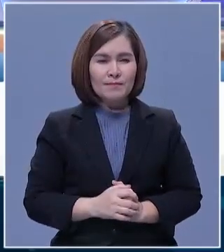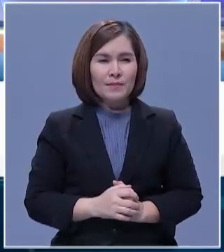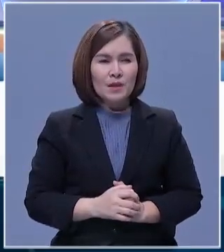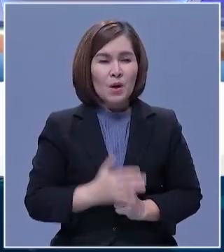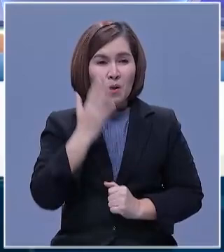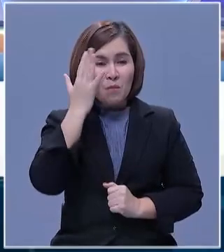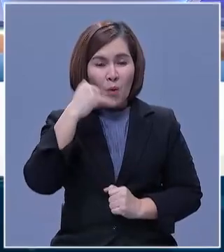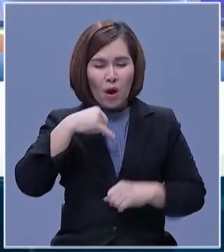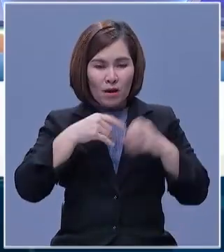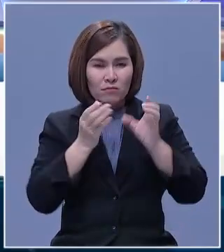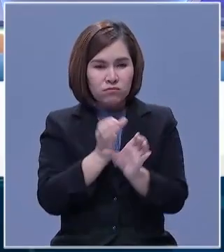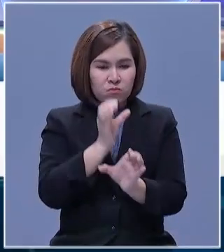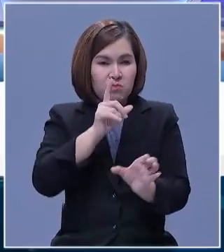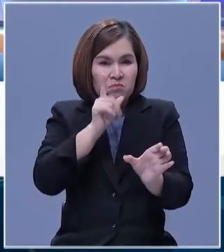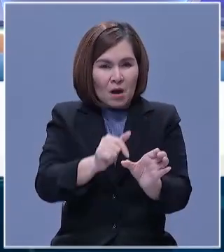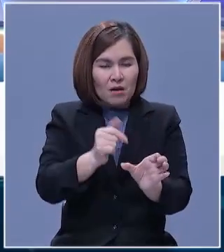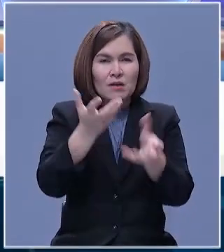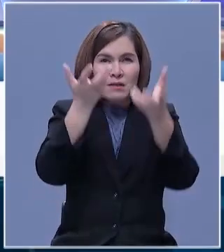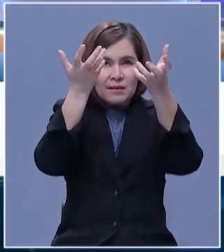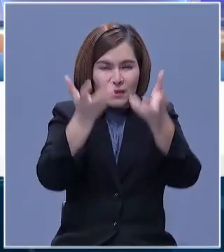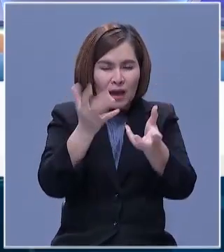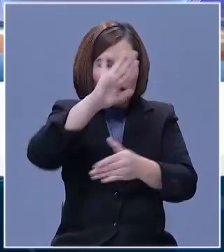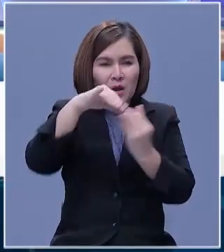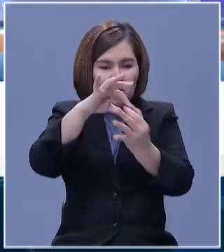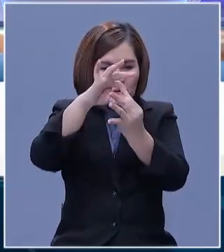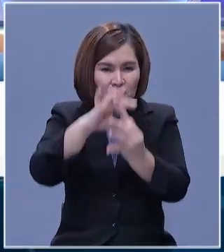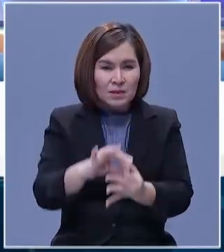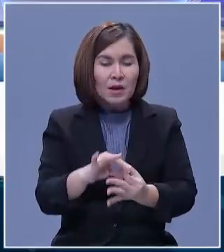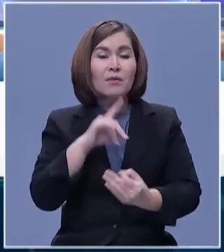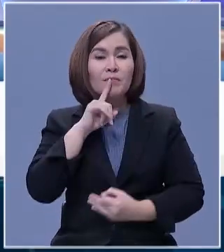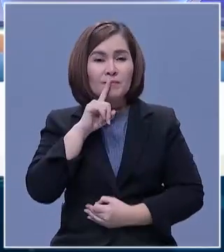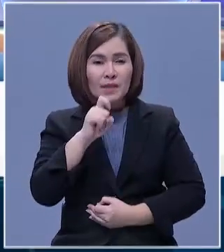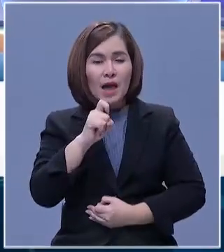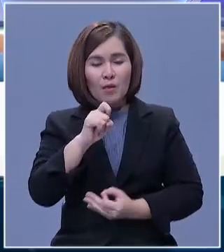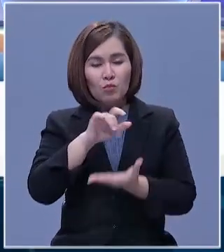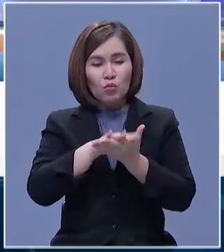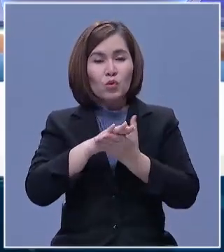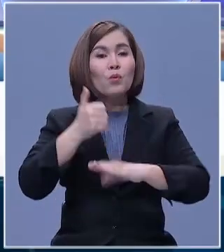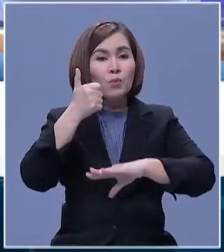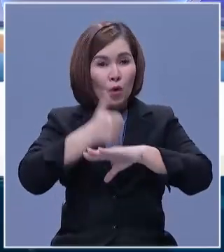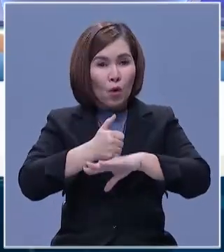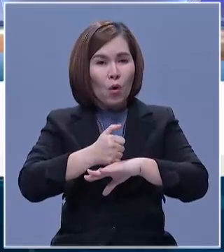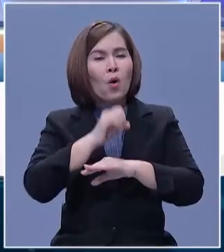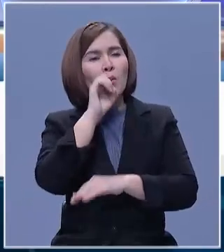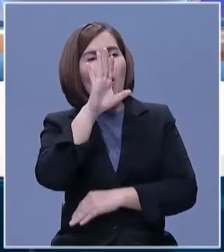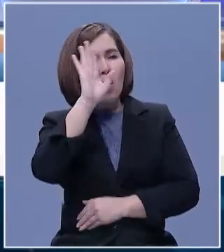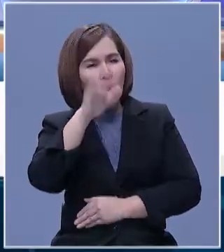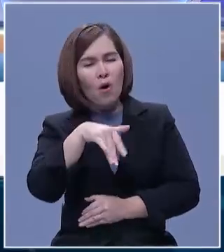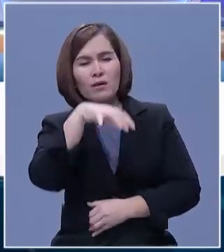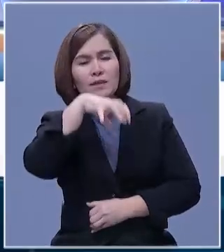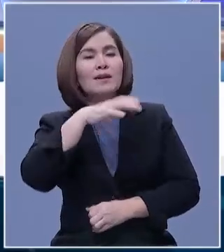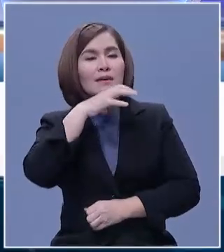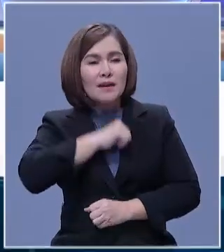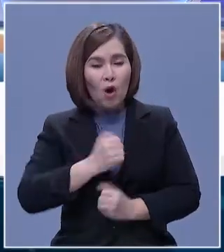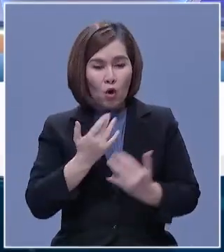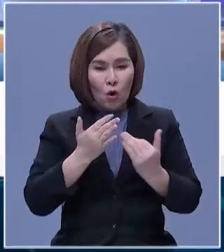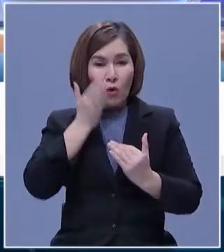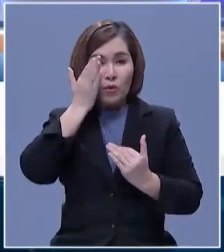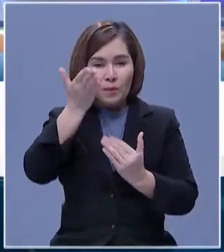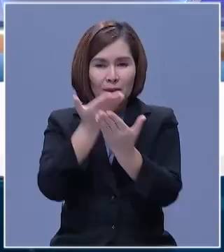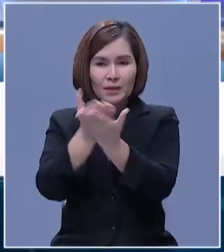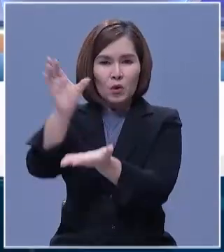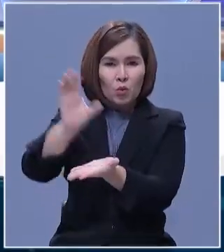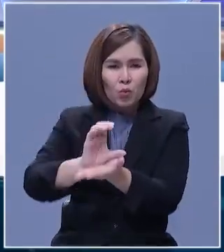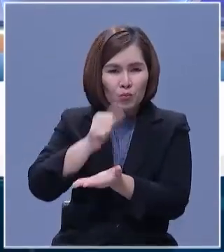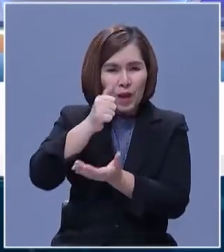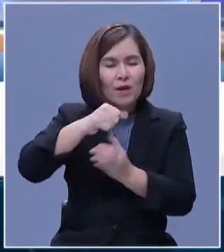อาคารทั้งหมดนะคะ คราวนี้ไปถามทางโรงเรียนผอ.แจงแบบนี้ครับว่าอ๋อเนี่ยมันเป็นอาคารเก่าเดี๋ยวจะซ่อมแซมและรองบประมา